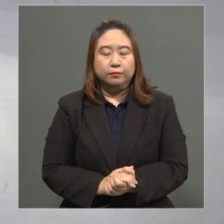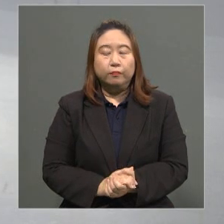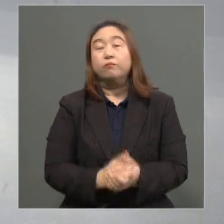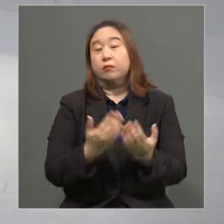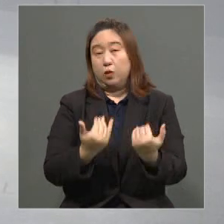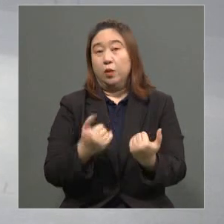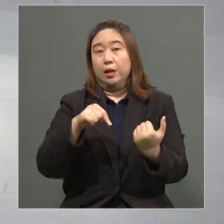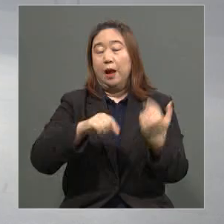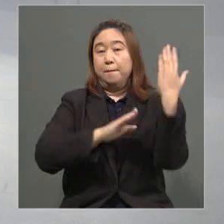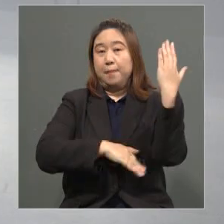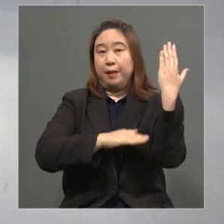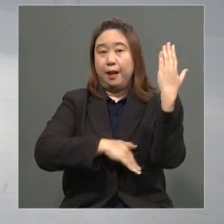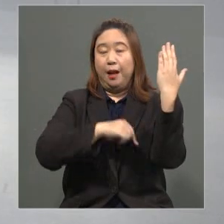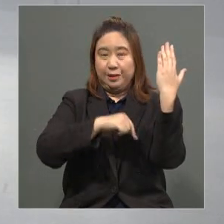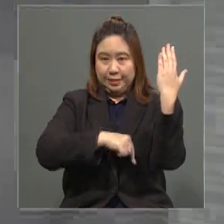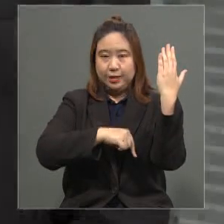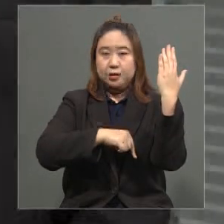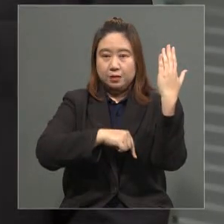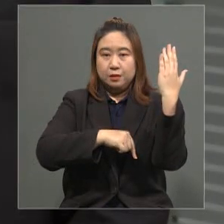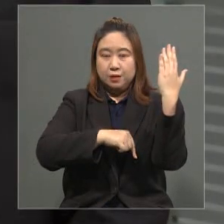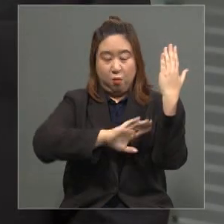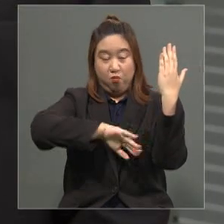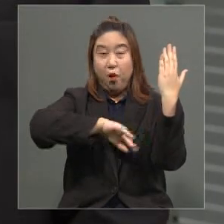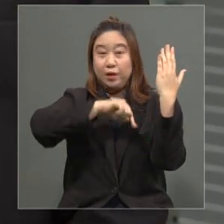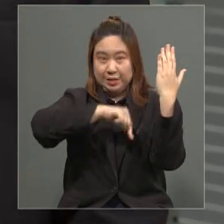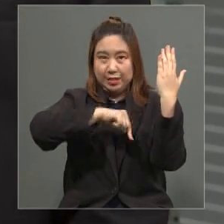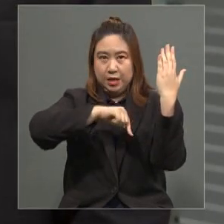สถานการณของพ้นที่พาคใต้ Yan